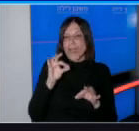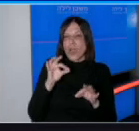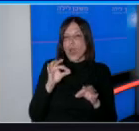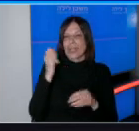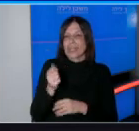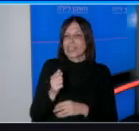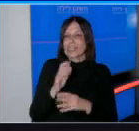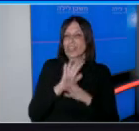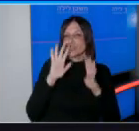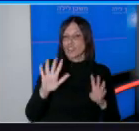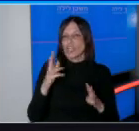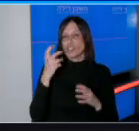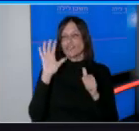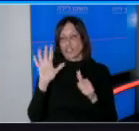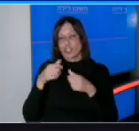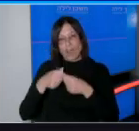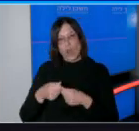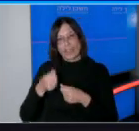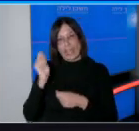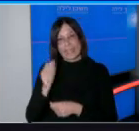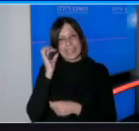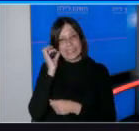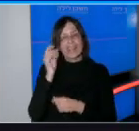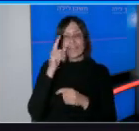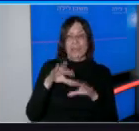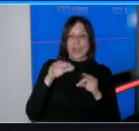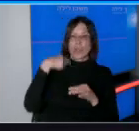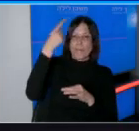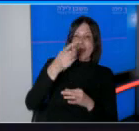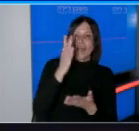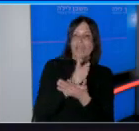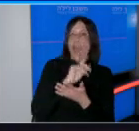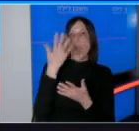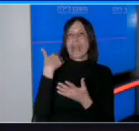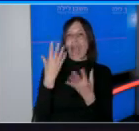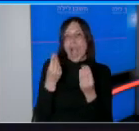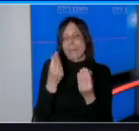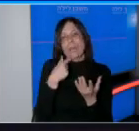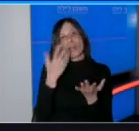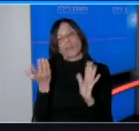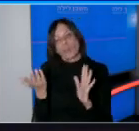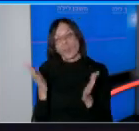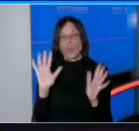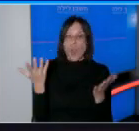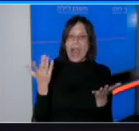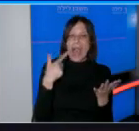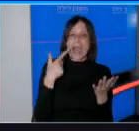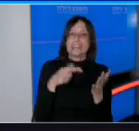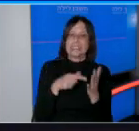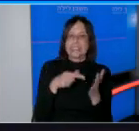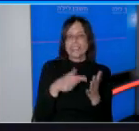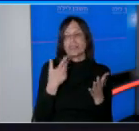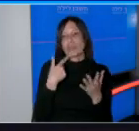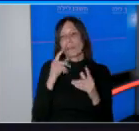היו 36 חברות כנסת, ובבחירות לכנסת הבאה אחר כך כבר לא היו כל כך הרבה. אמרנו, טוב, אולי נסיבות